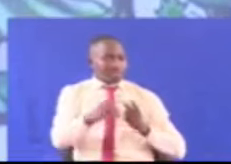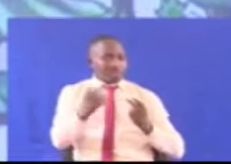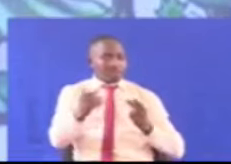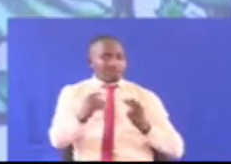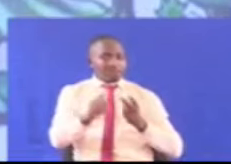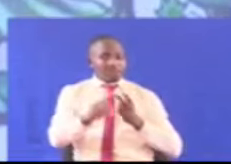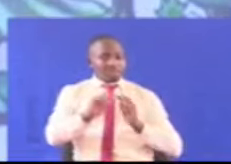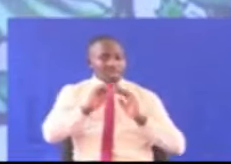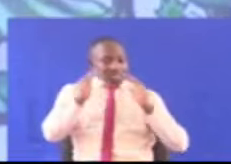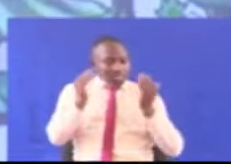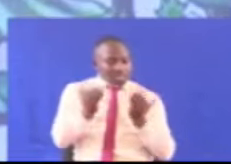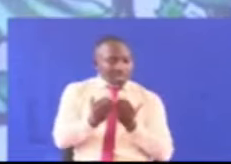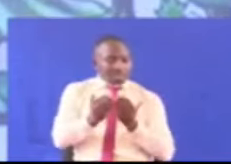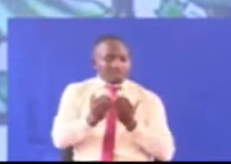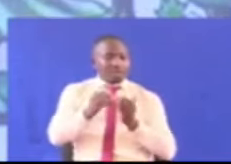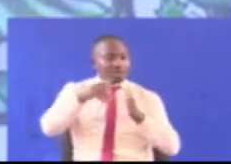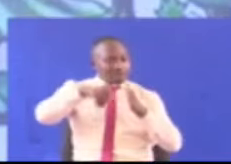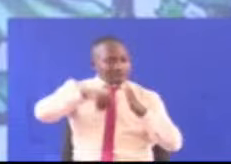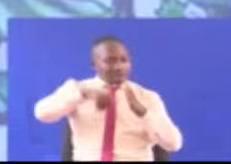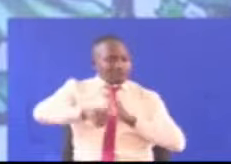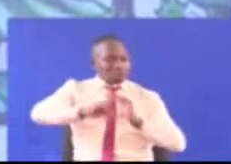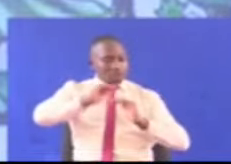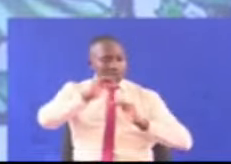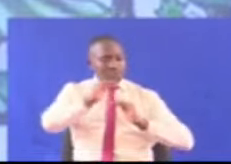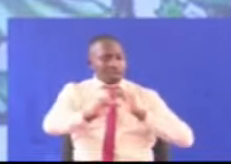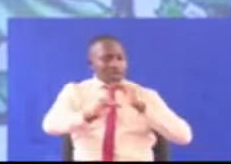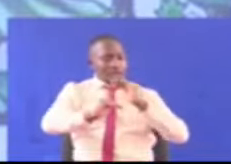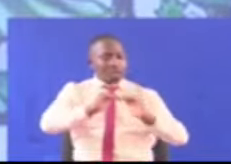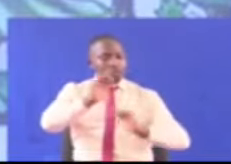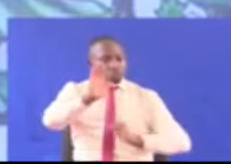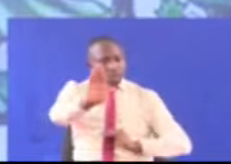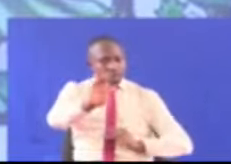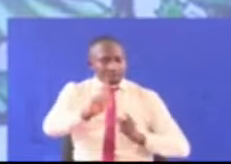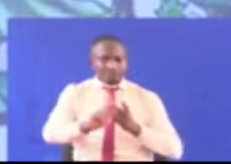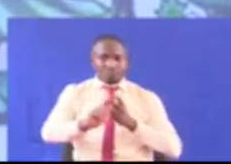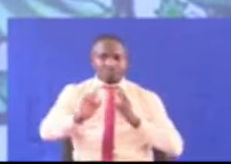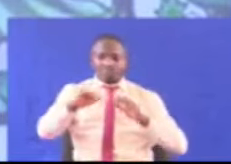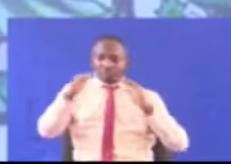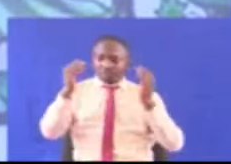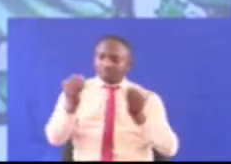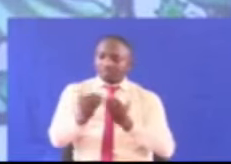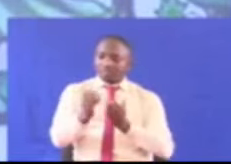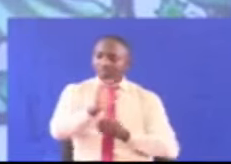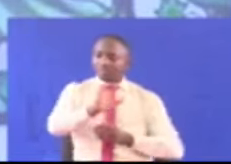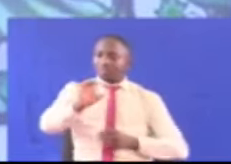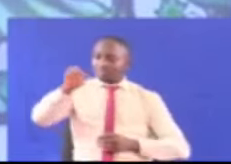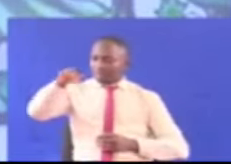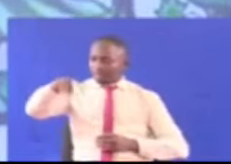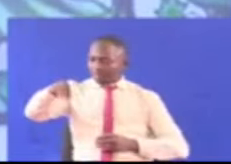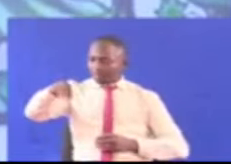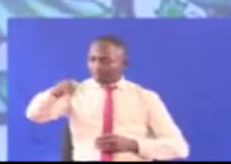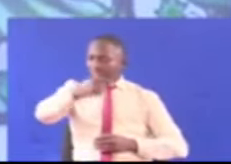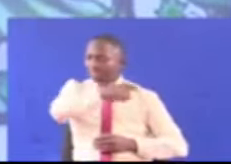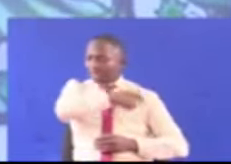chama huwa kina michakato yake. Na Chama cha Mapinduzi mwenyekiti wake ni Dr. Samia Suluhu Hassan.